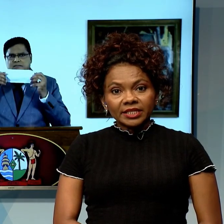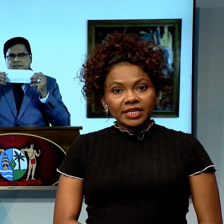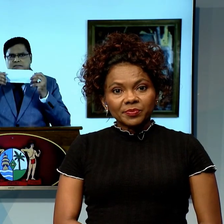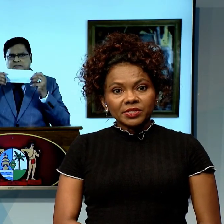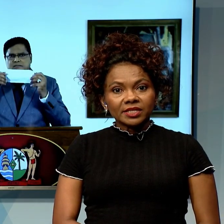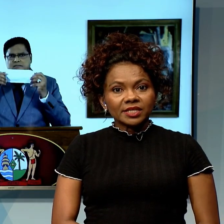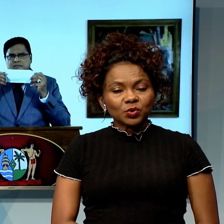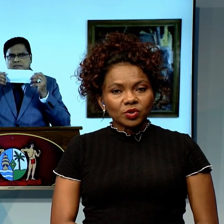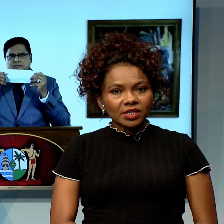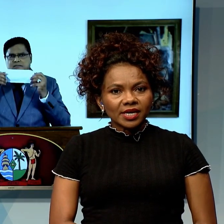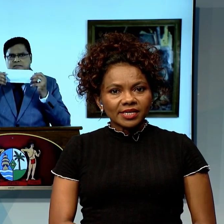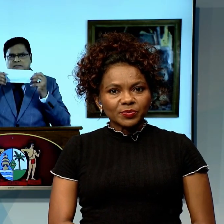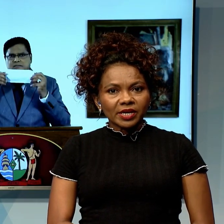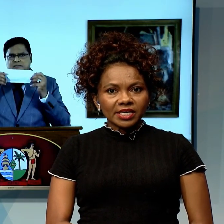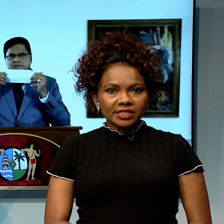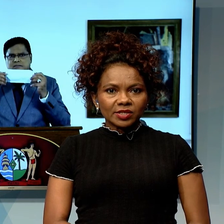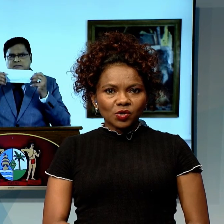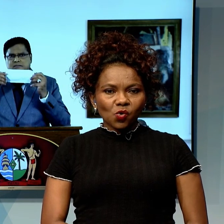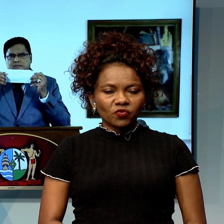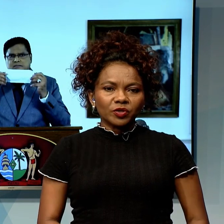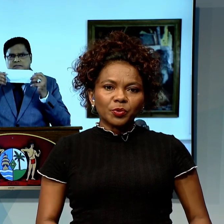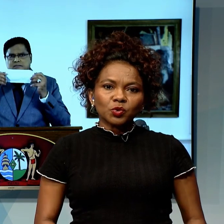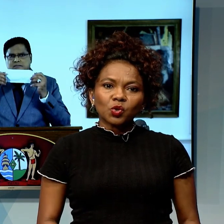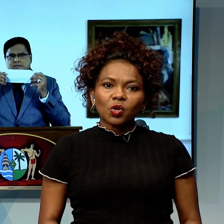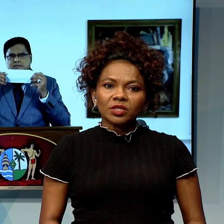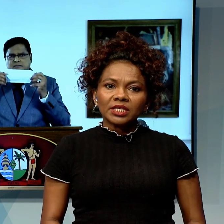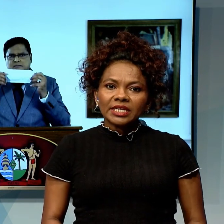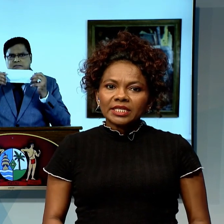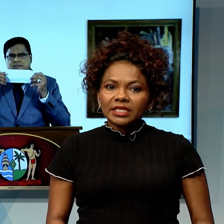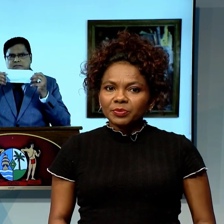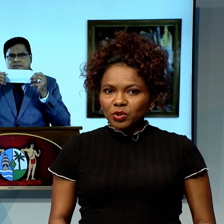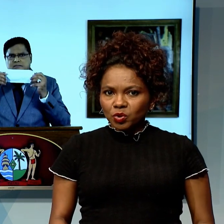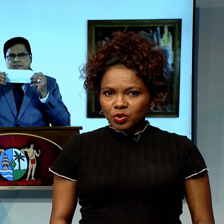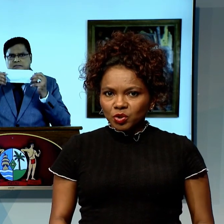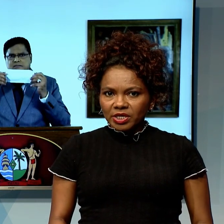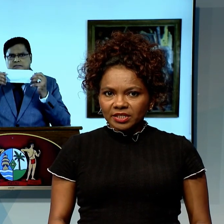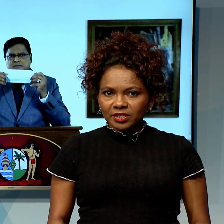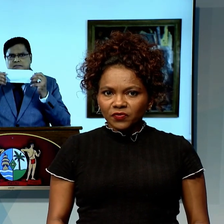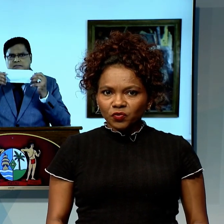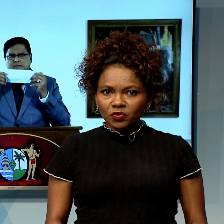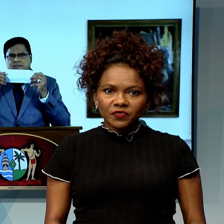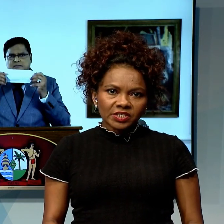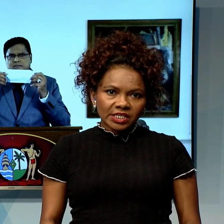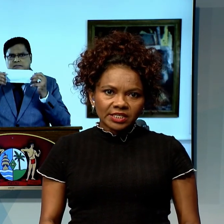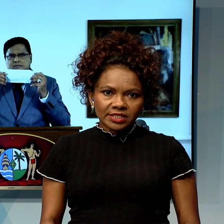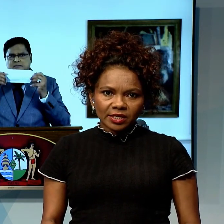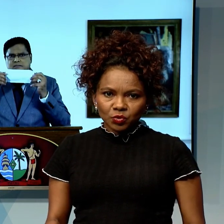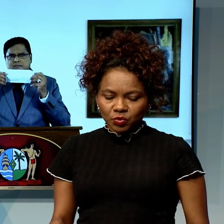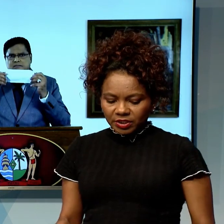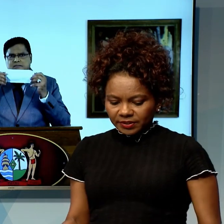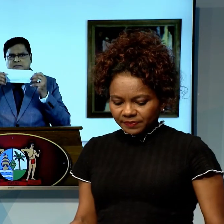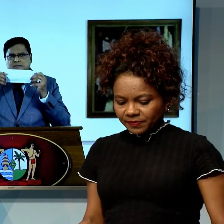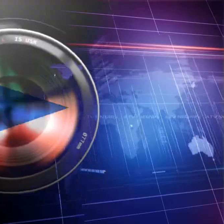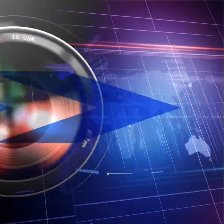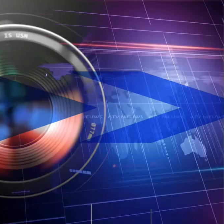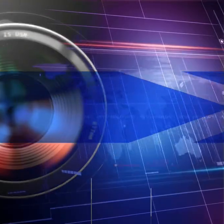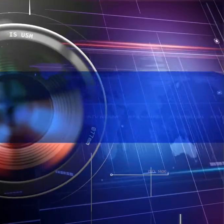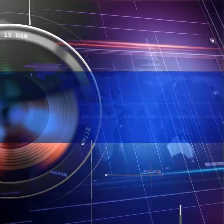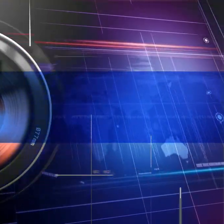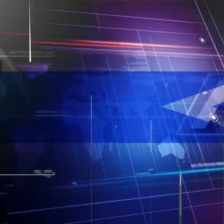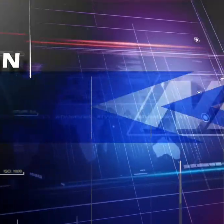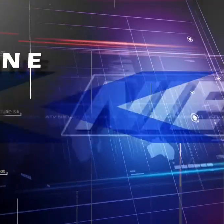president Chandrika Prasad Sant-okyi. Hij sprak gisteren over de protocollen die binnenkort zullen gelden voor verschillende sectoren.